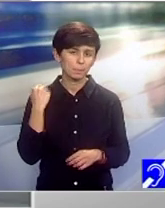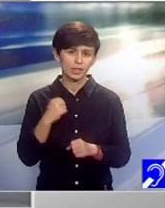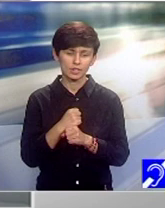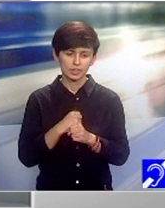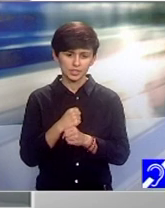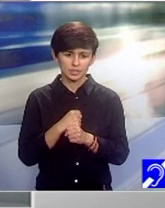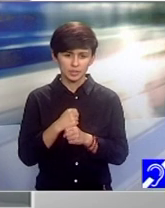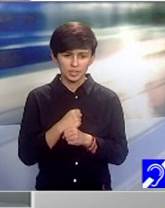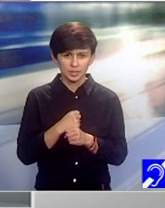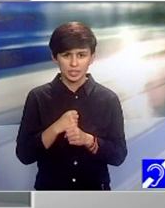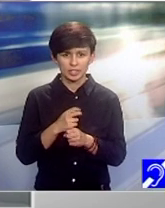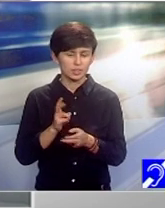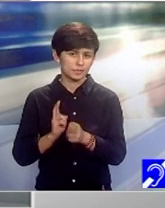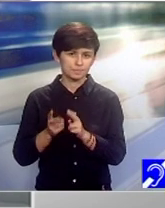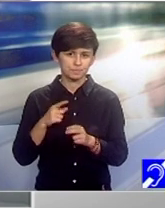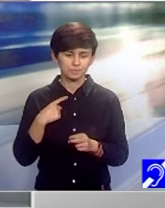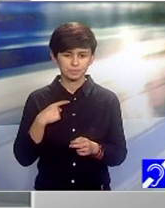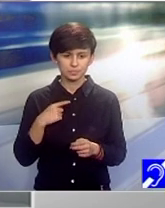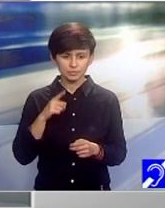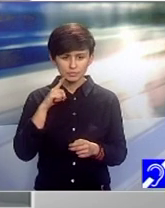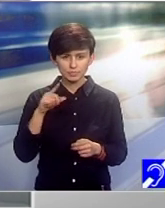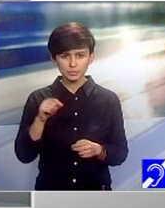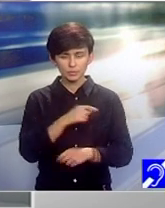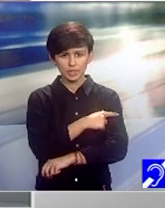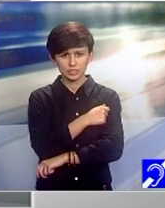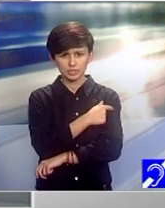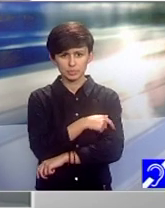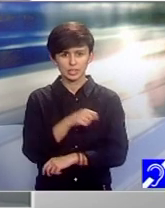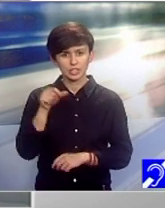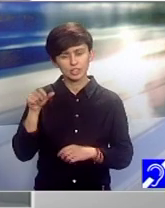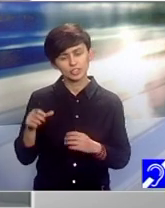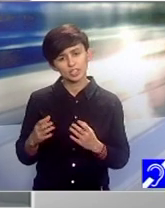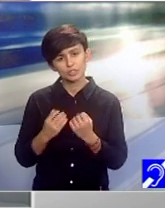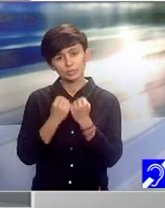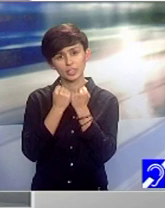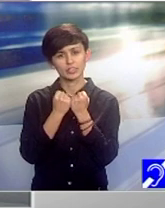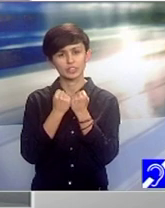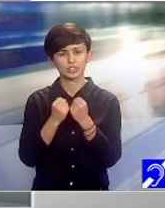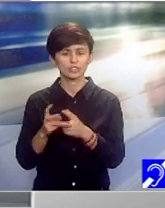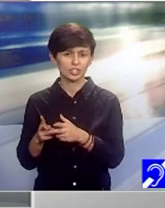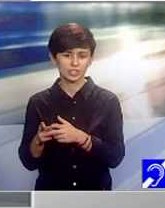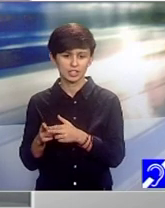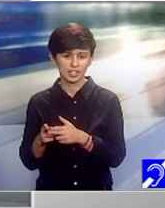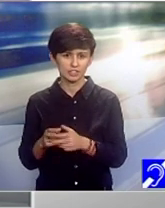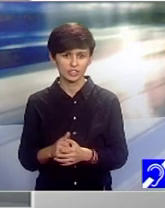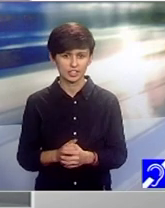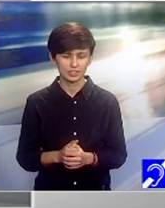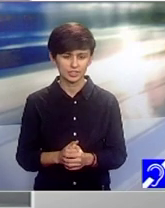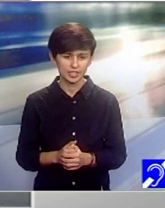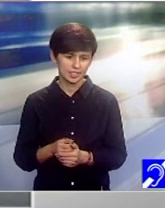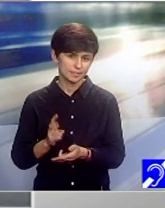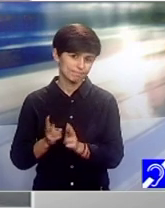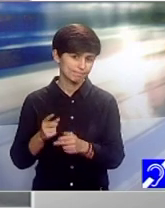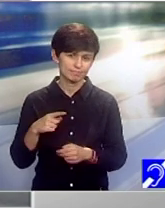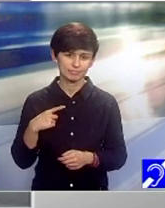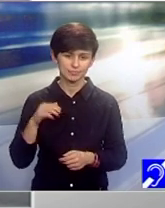așa, pe propria piele, cum e să mergi înapoi în spital ca și supraviețuitor de cancer. Cum e să mergi înapoi în spital ca și supraviețuitor de cancer?